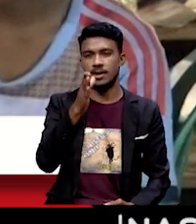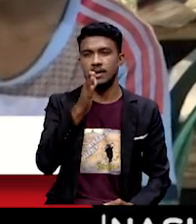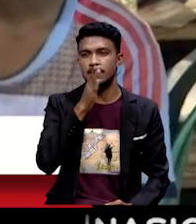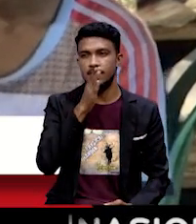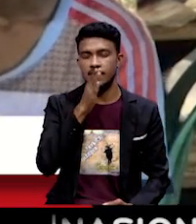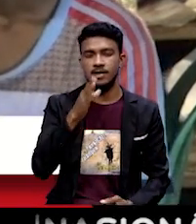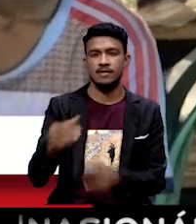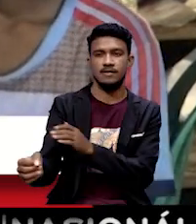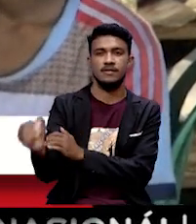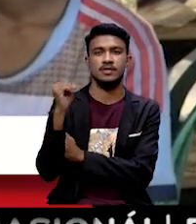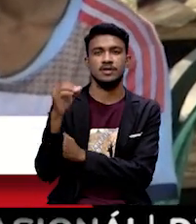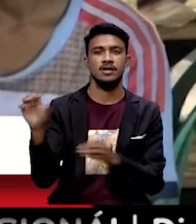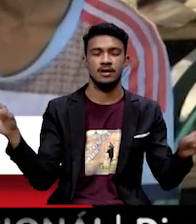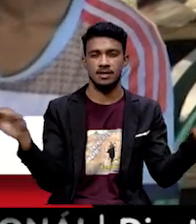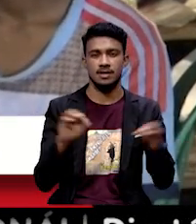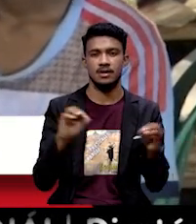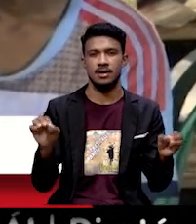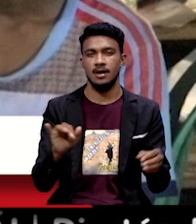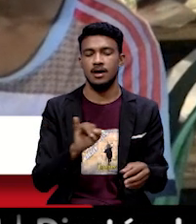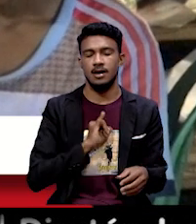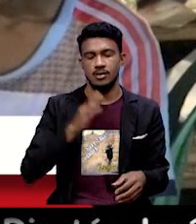Tau no sen. Hau mela dia.